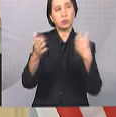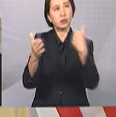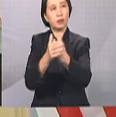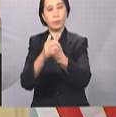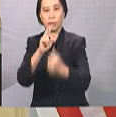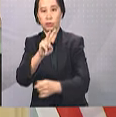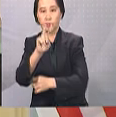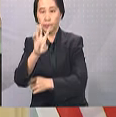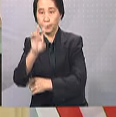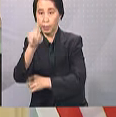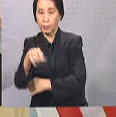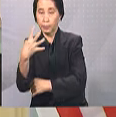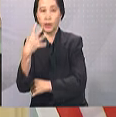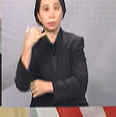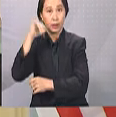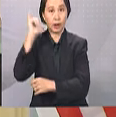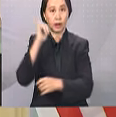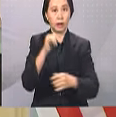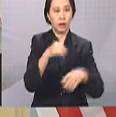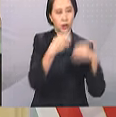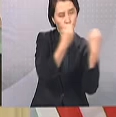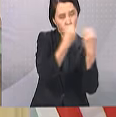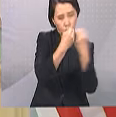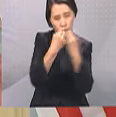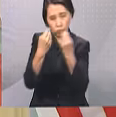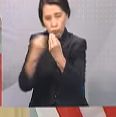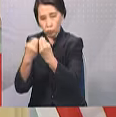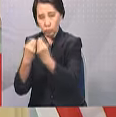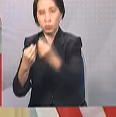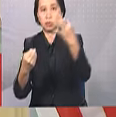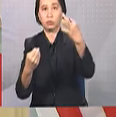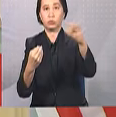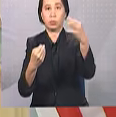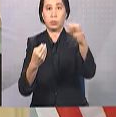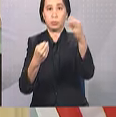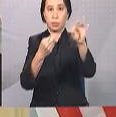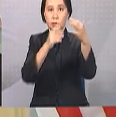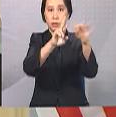April semalam adalah sebanyak